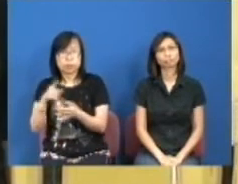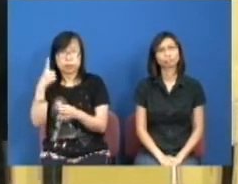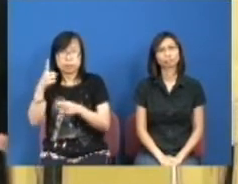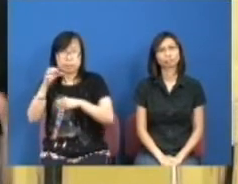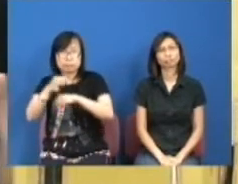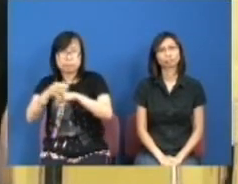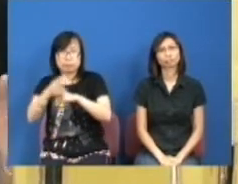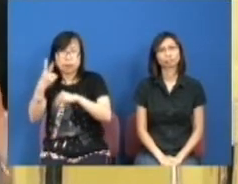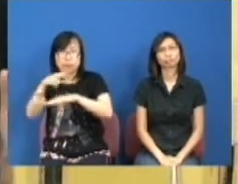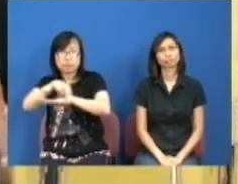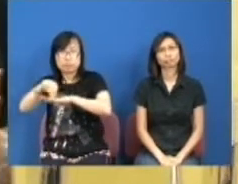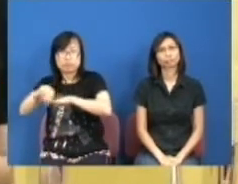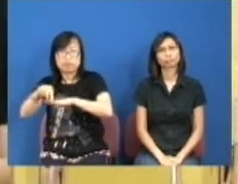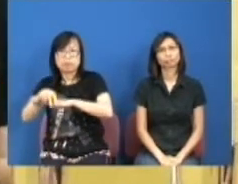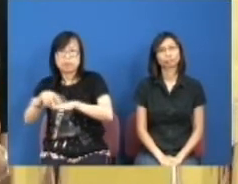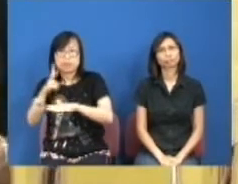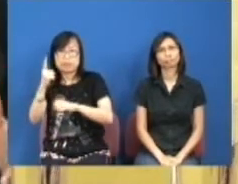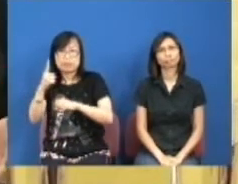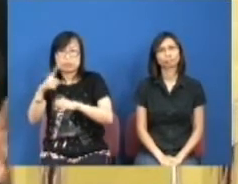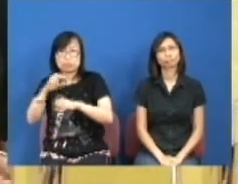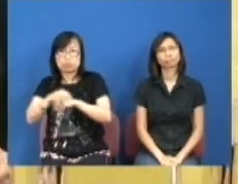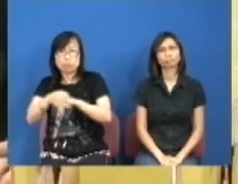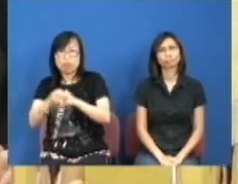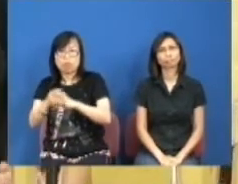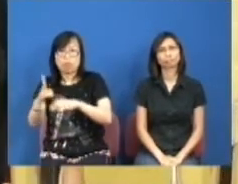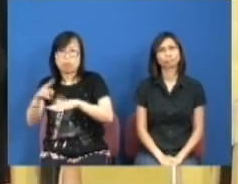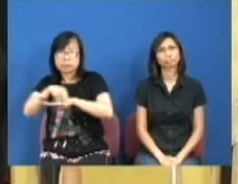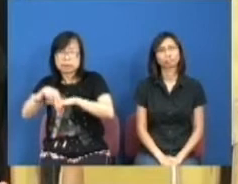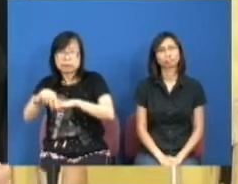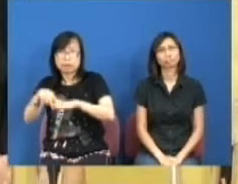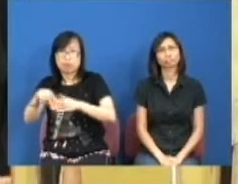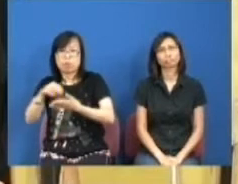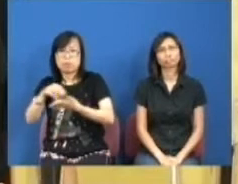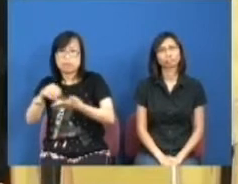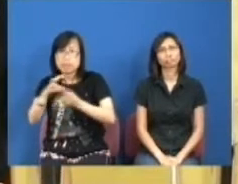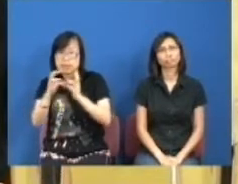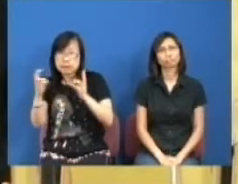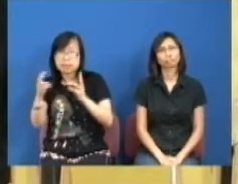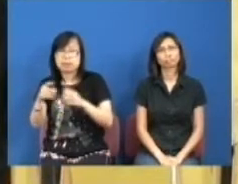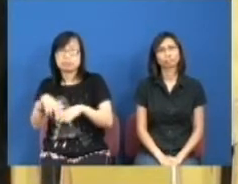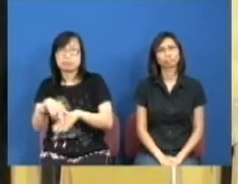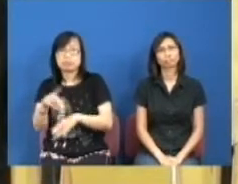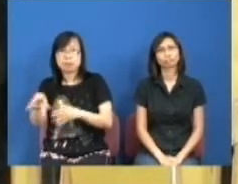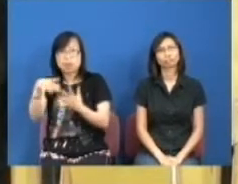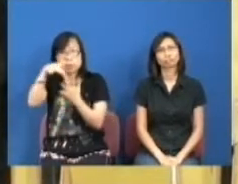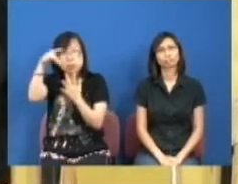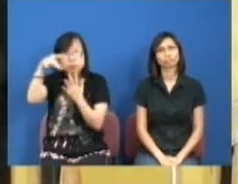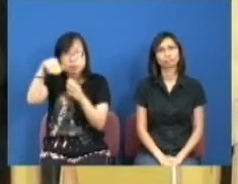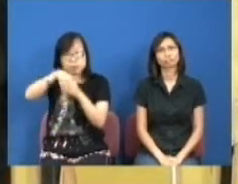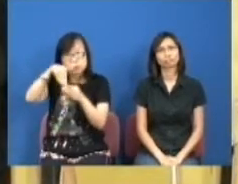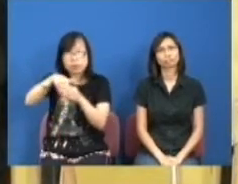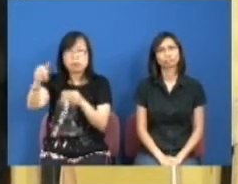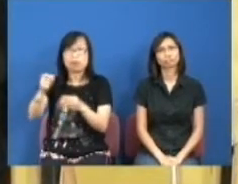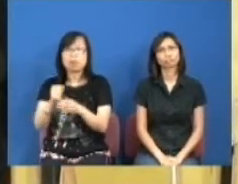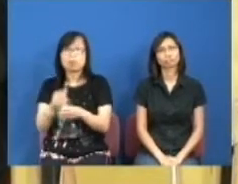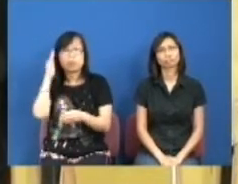制即係之間，一國同兩制之間個界線會係越嚟越模糊。咁啊，講起呢個選舉咧，咁我哋都知道，